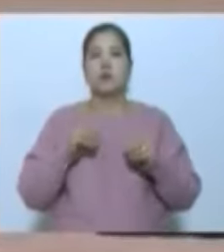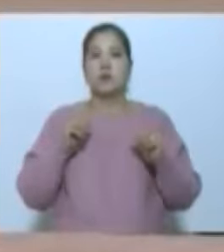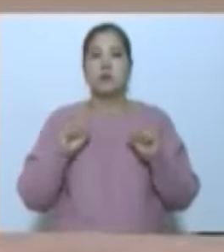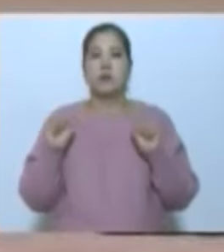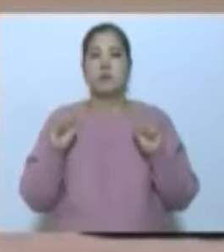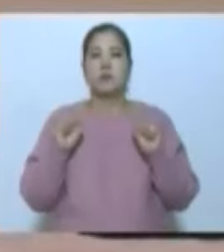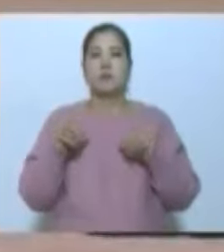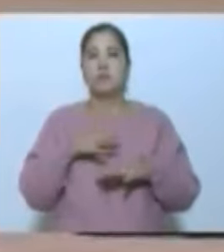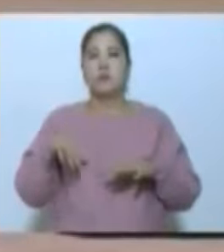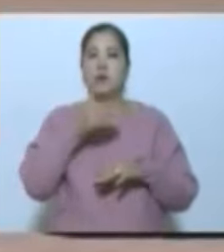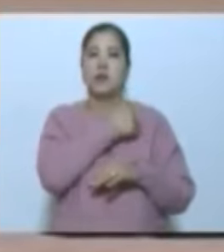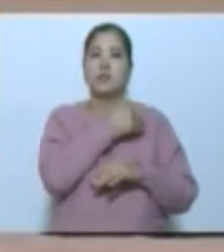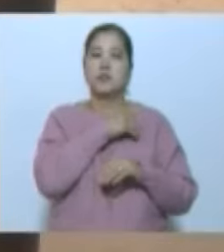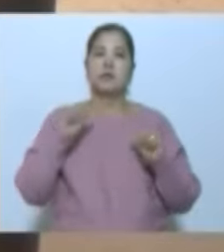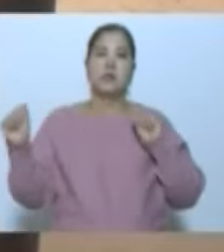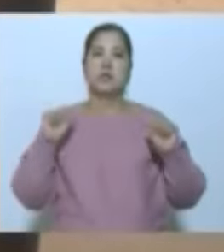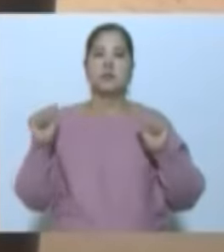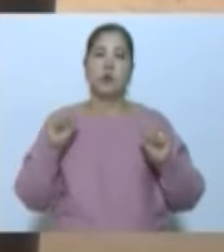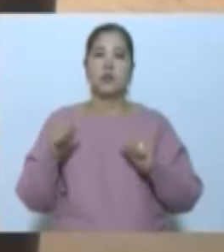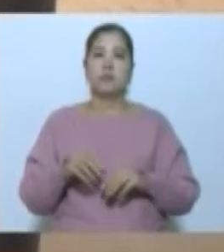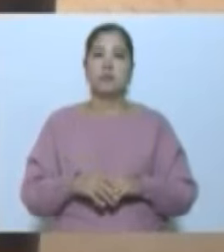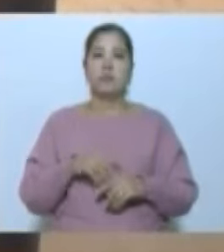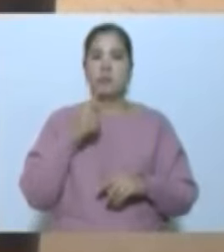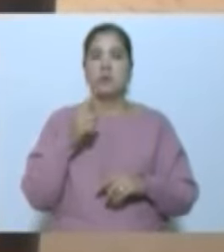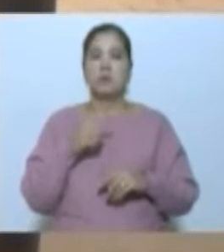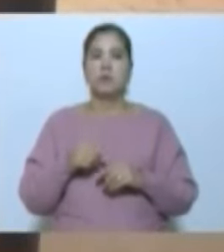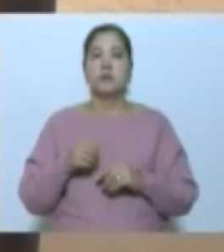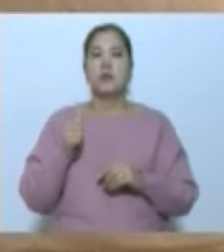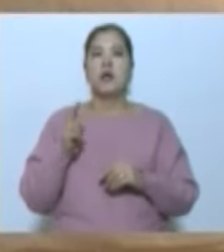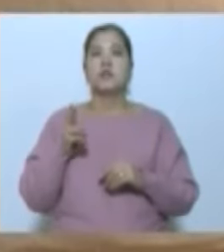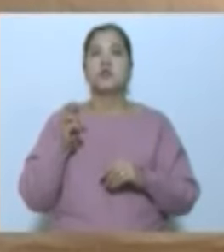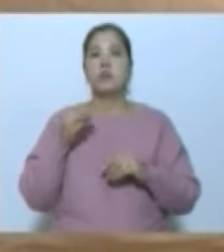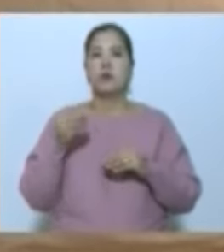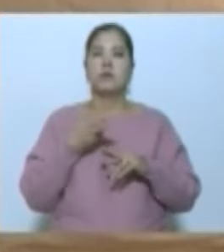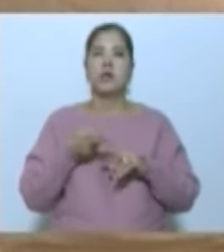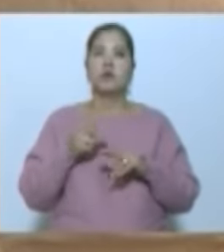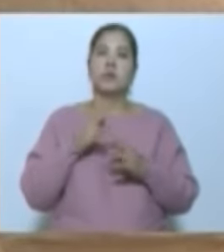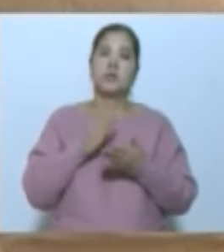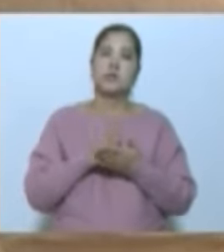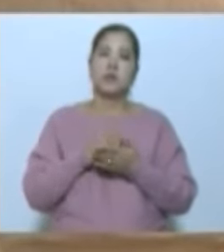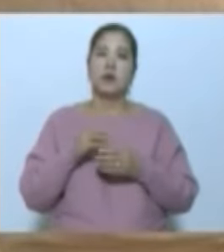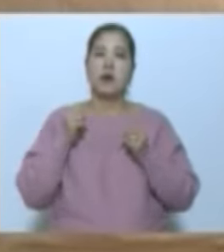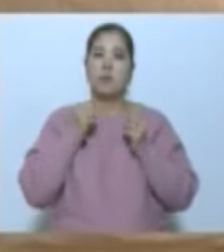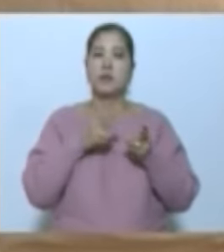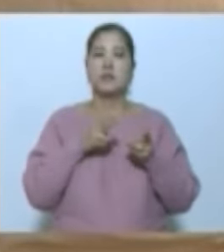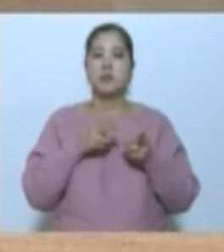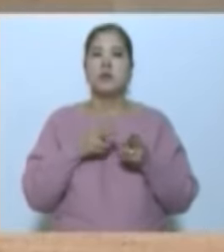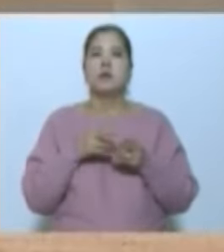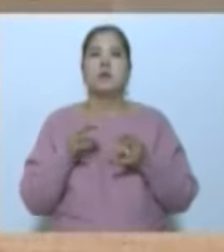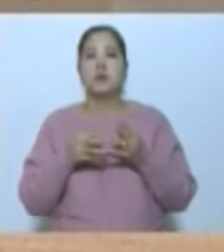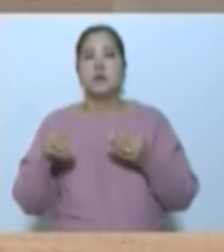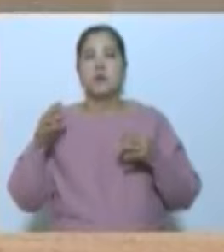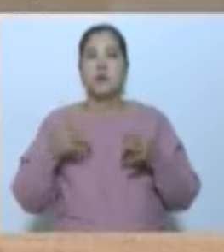хотят заниматься спортом. Помимо прочего, Кшымрау – один из сел, в которых есть опасность подвижных песков. Уже несколько